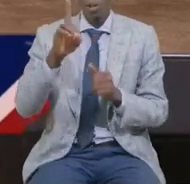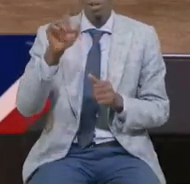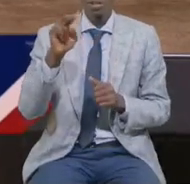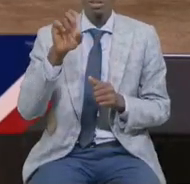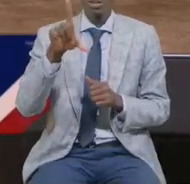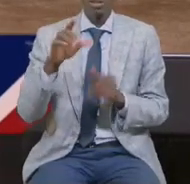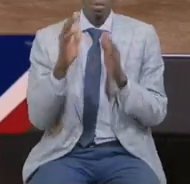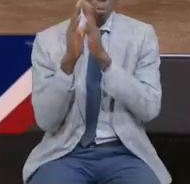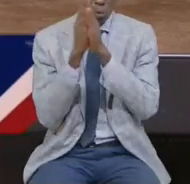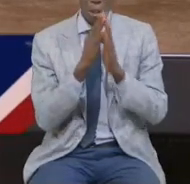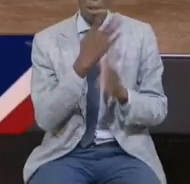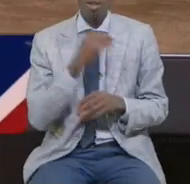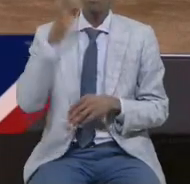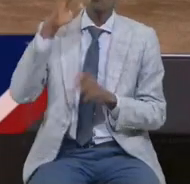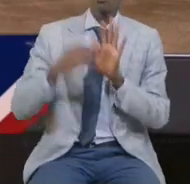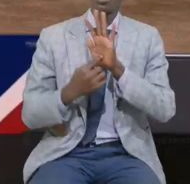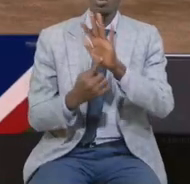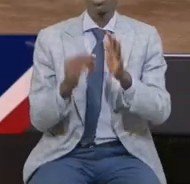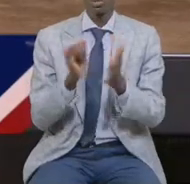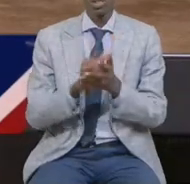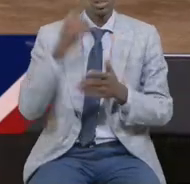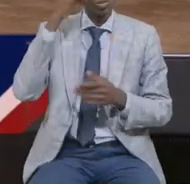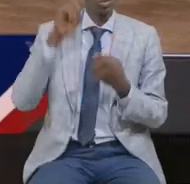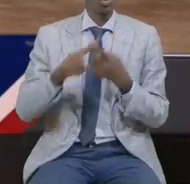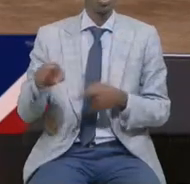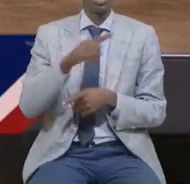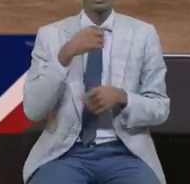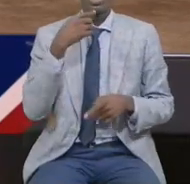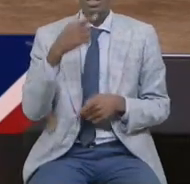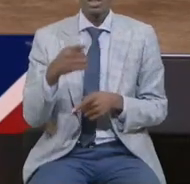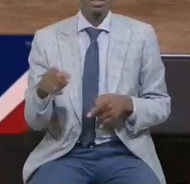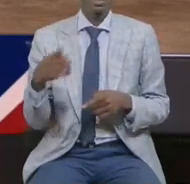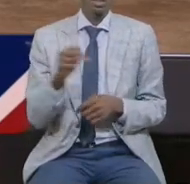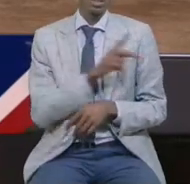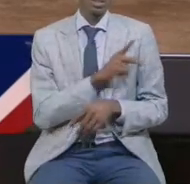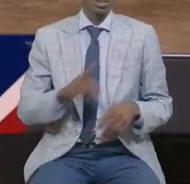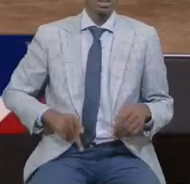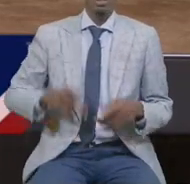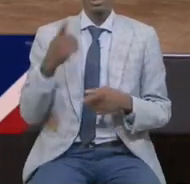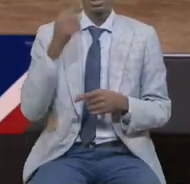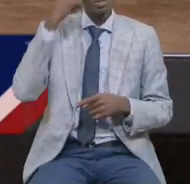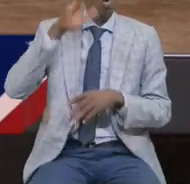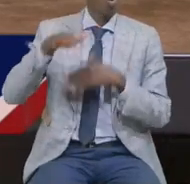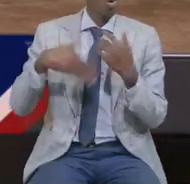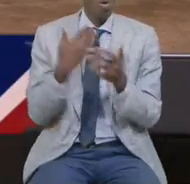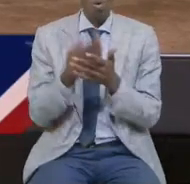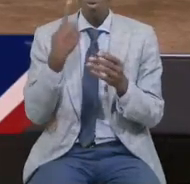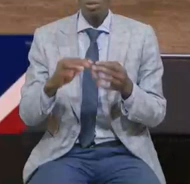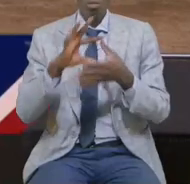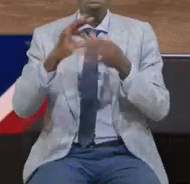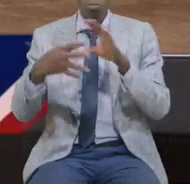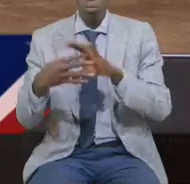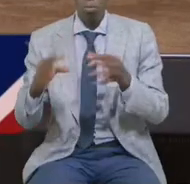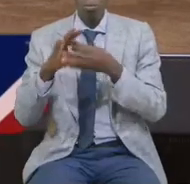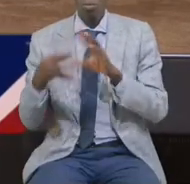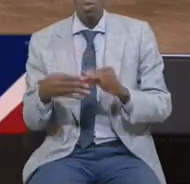révélé le songe. Ils sont venus voir le roi. Voici le songe et tous les